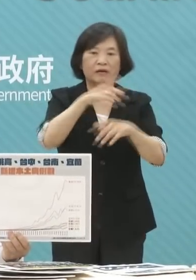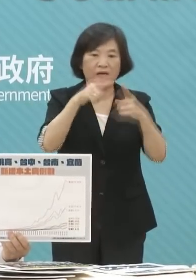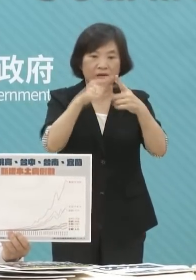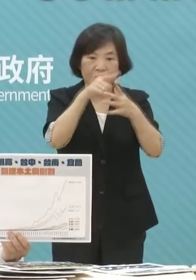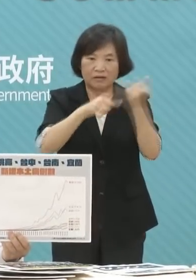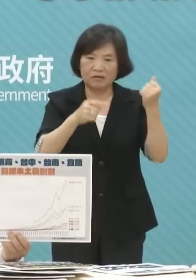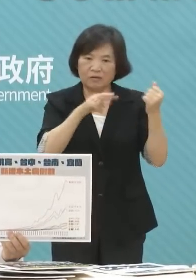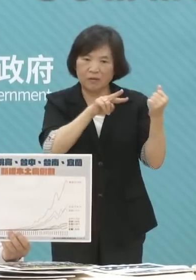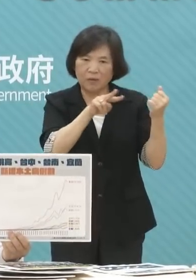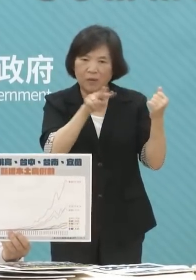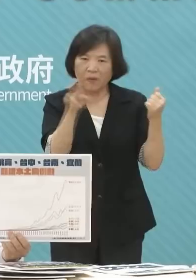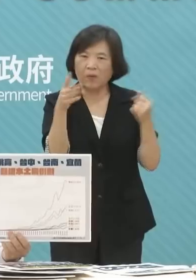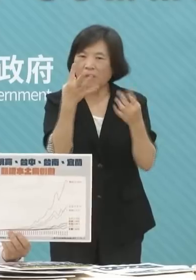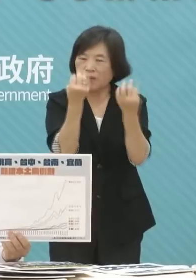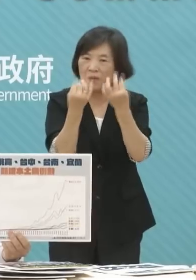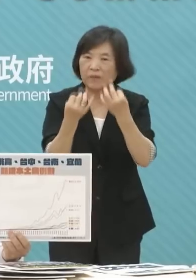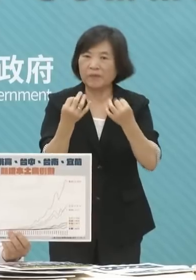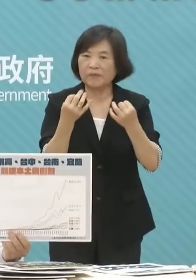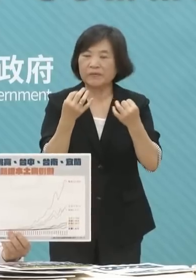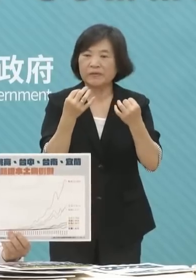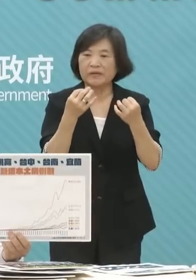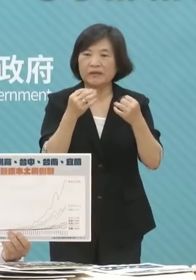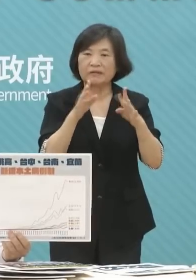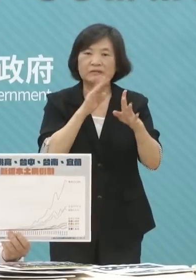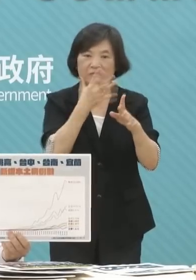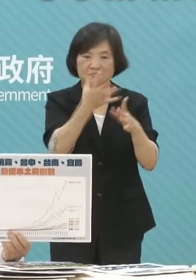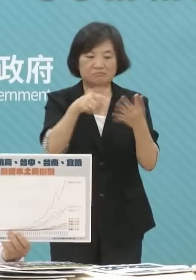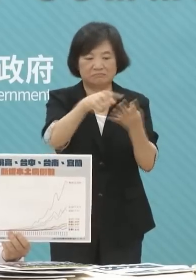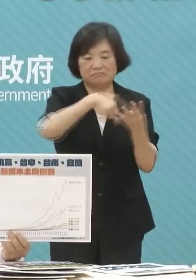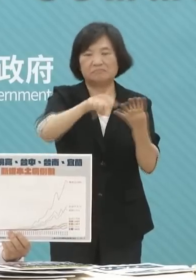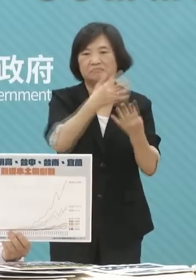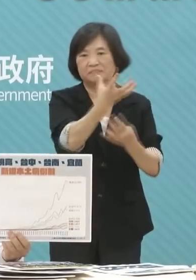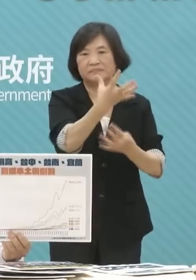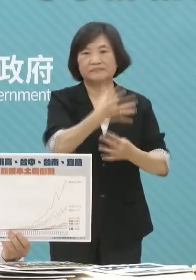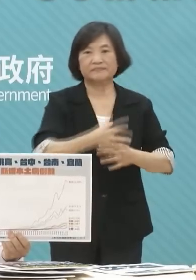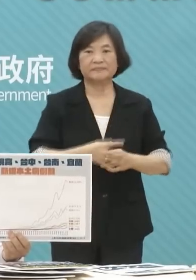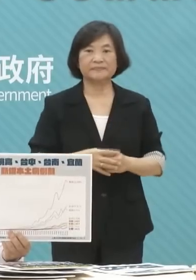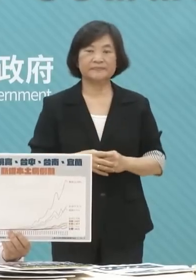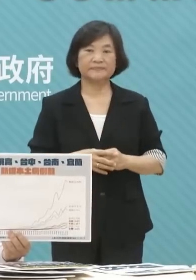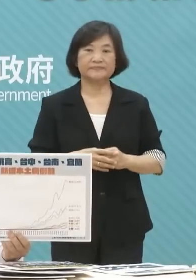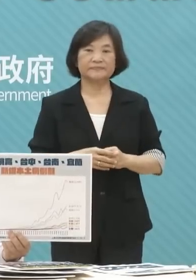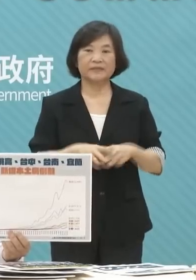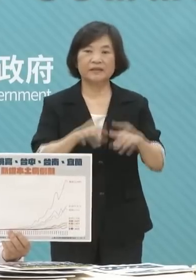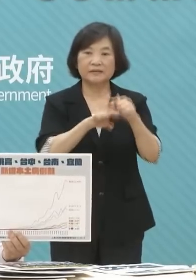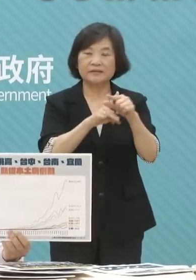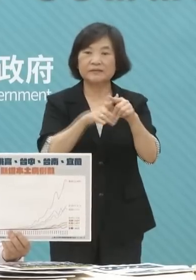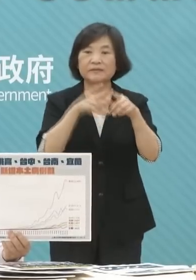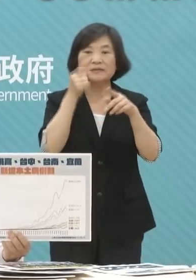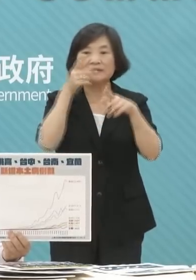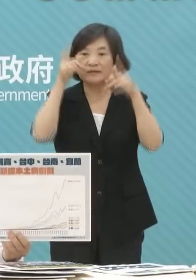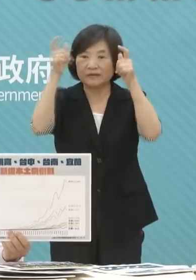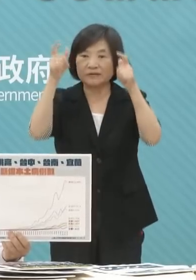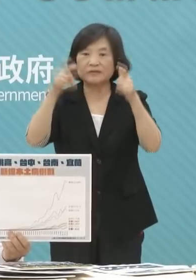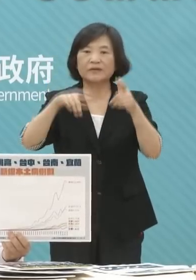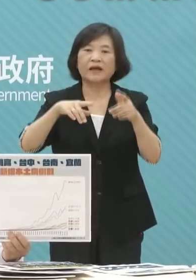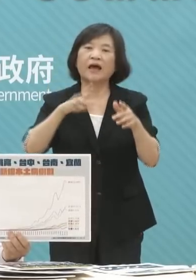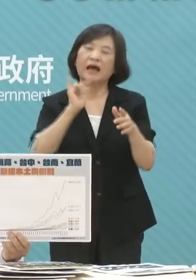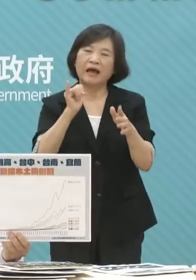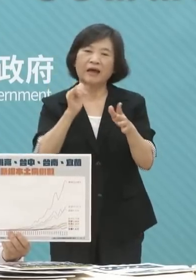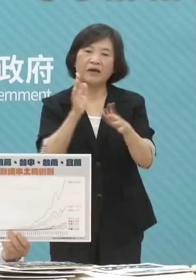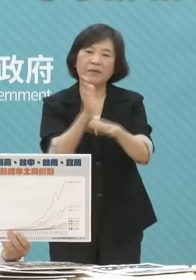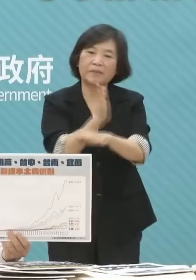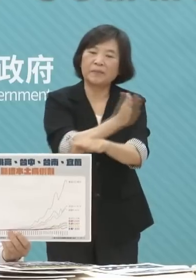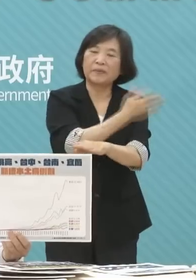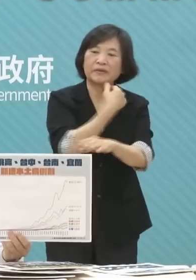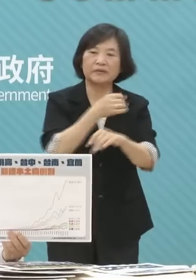话，现在是在数目比较多。那台中、台南、高雄还在后面，我看这个图大